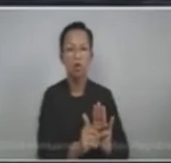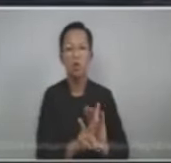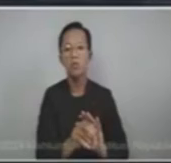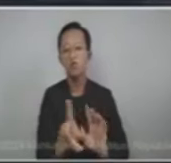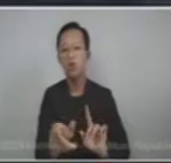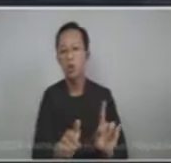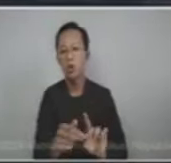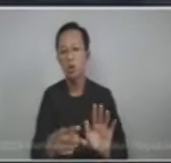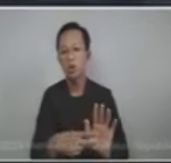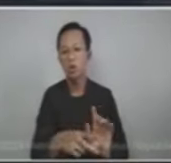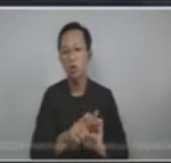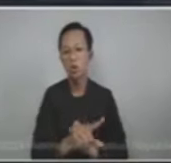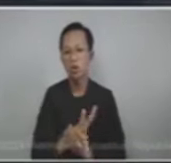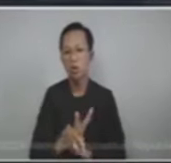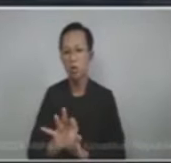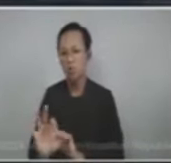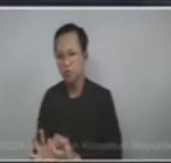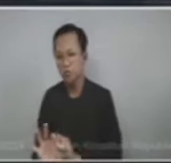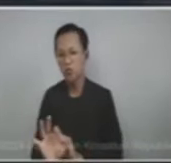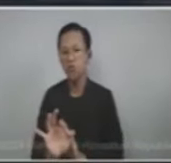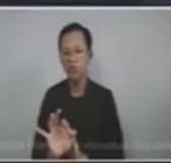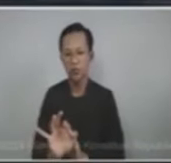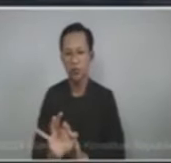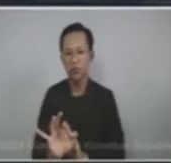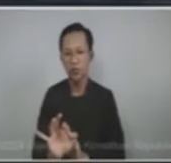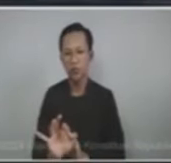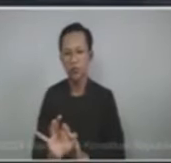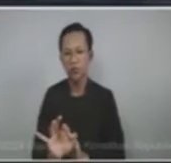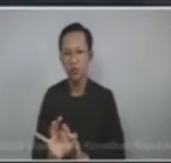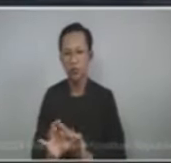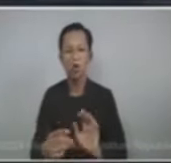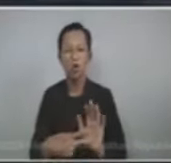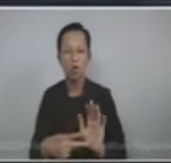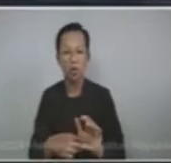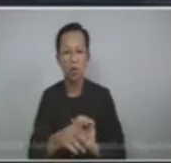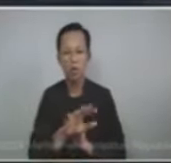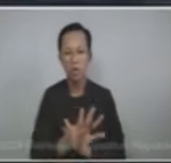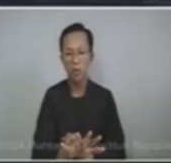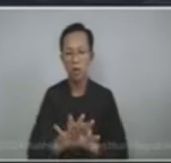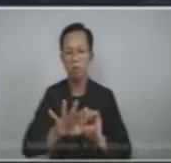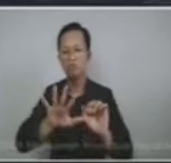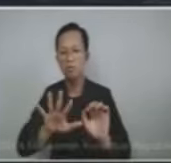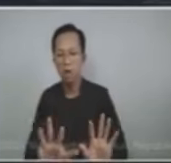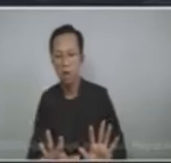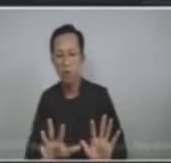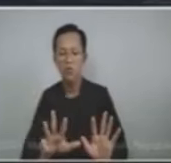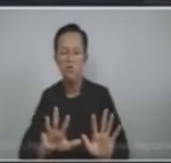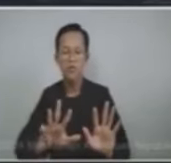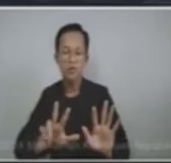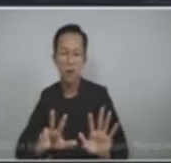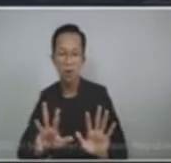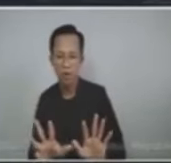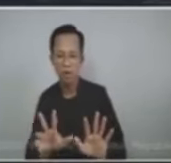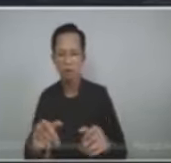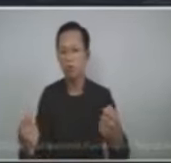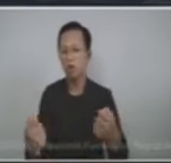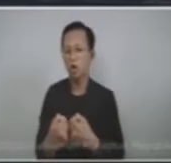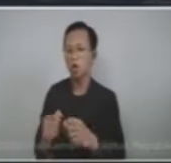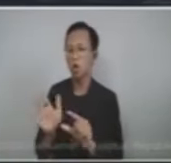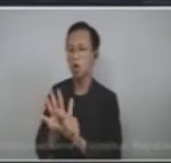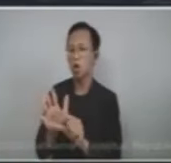130 tambahan lembara Negara Republik Indonesia Nomor 5898 bertentangan dengan undang-undang dasar negara